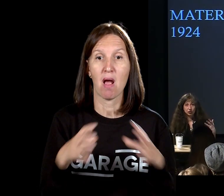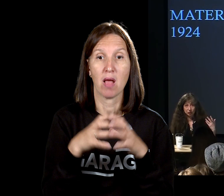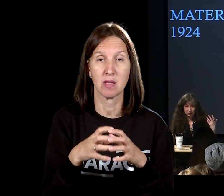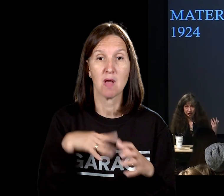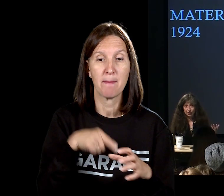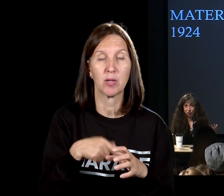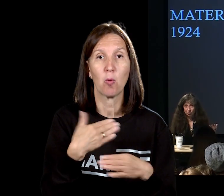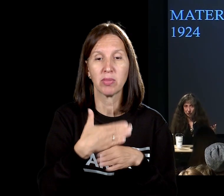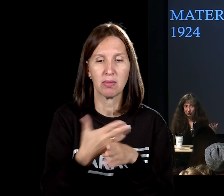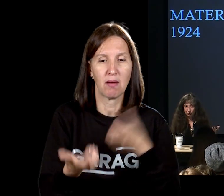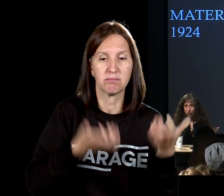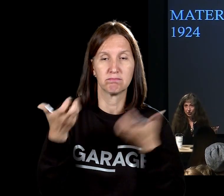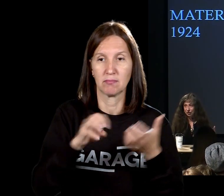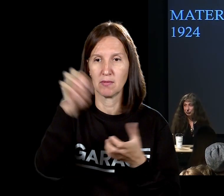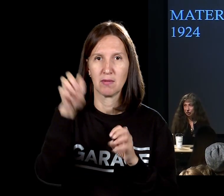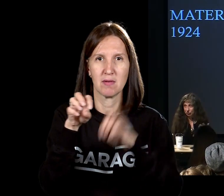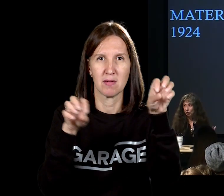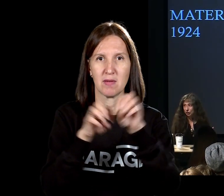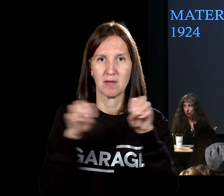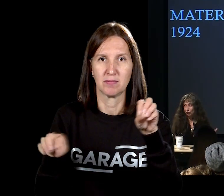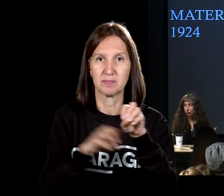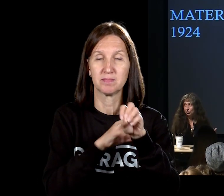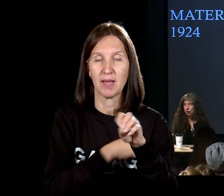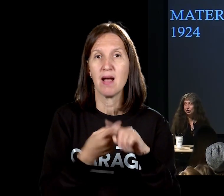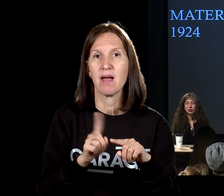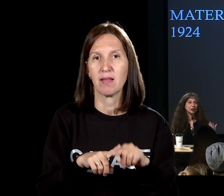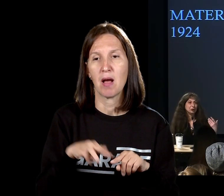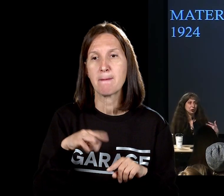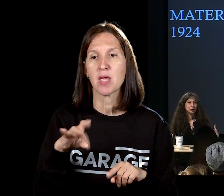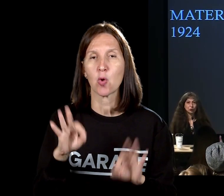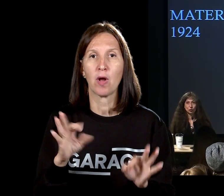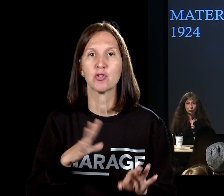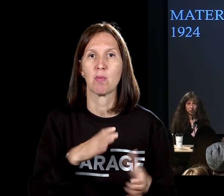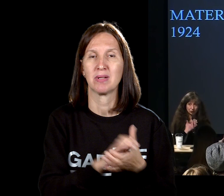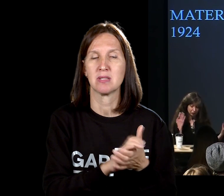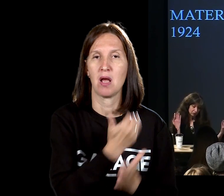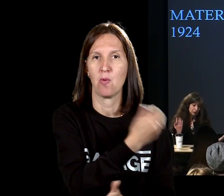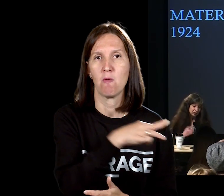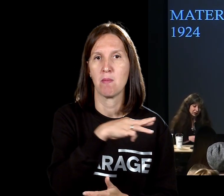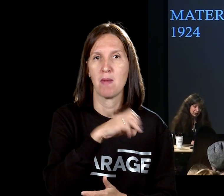Миро знает о Марселе Дюшане, они все, это все один круг художников, и это все один круг